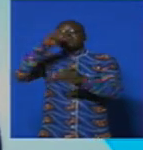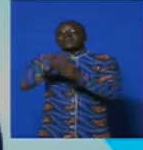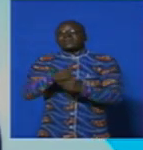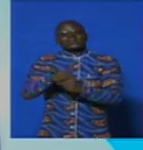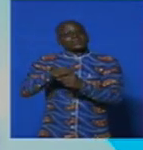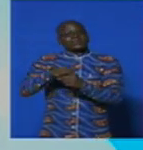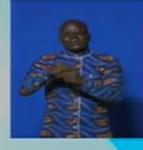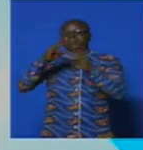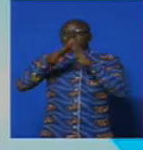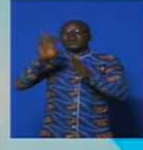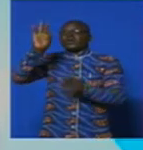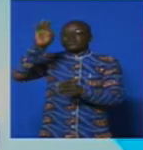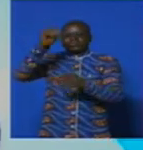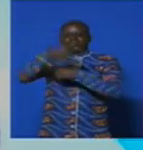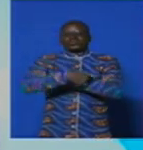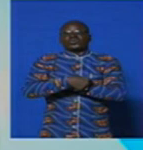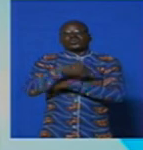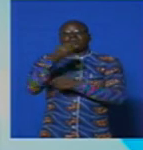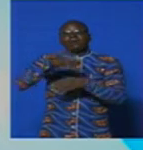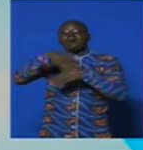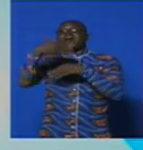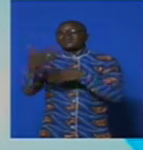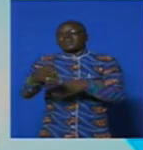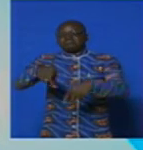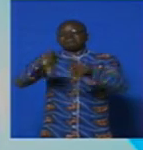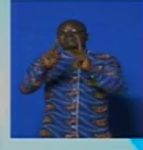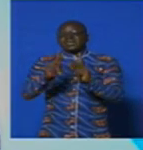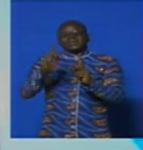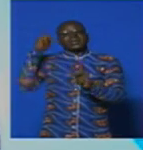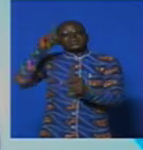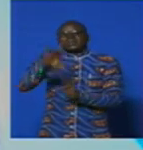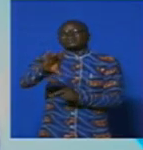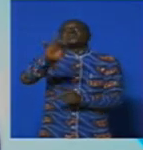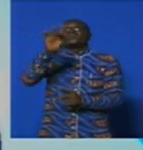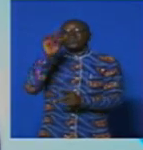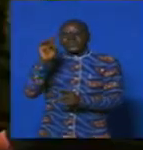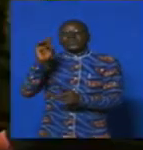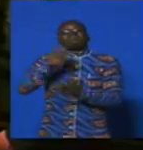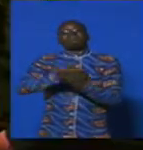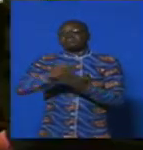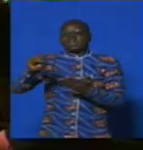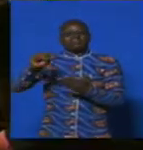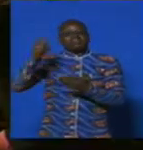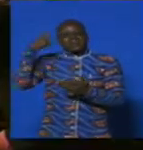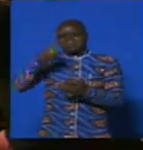9 jours après, les opérations de recherche ont permis de les localiser sains et saufs.